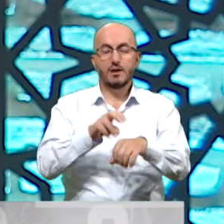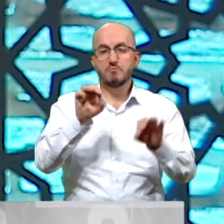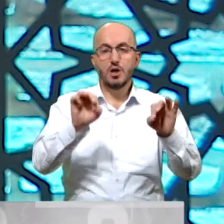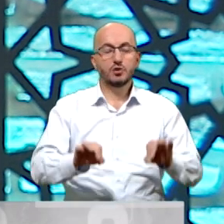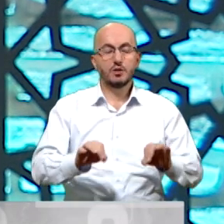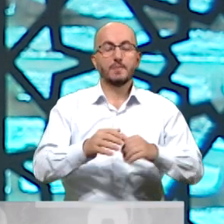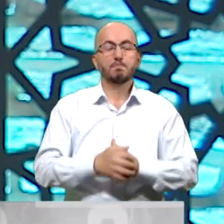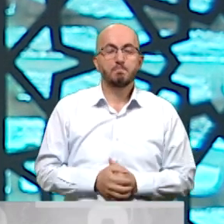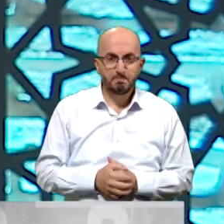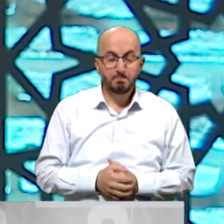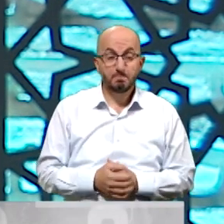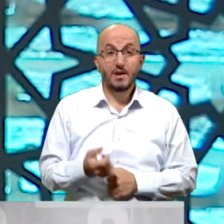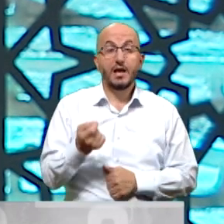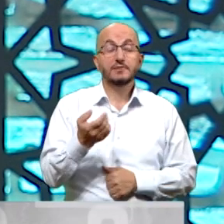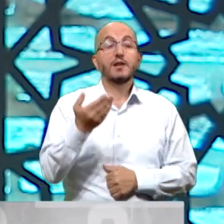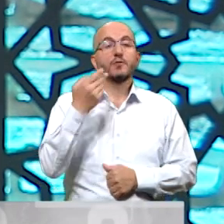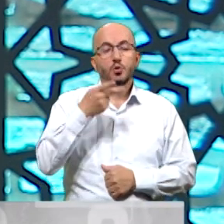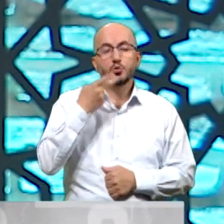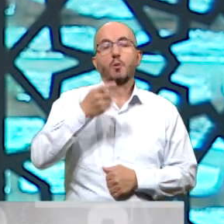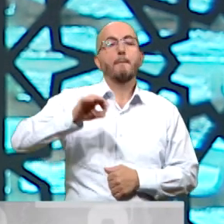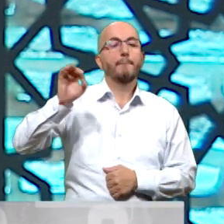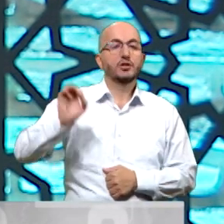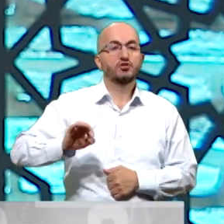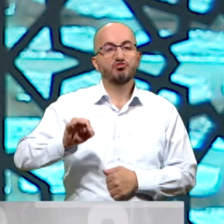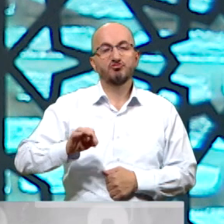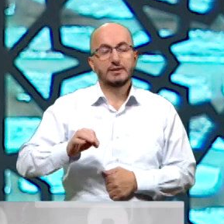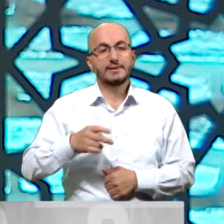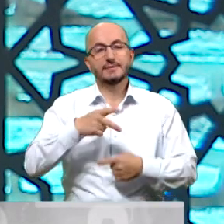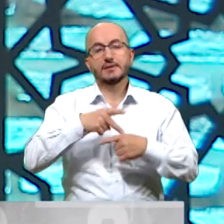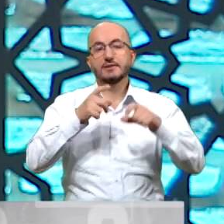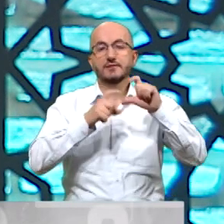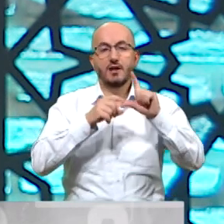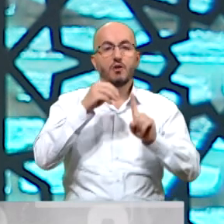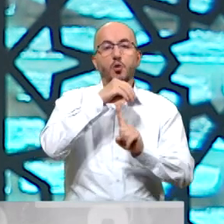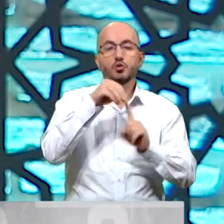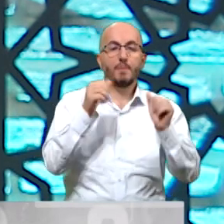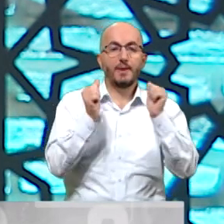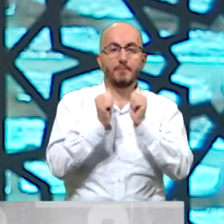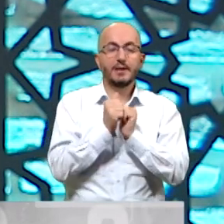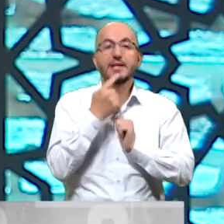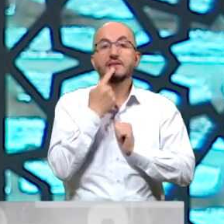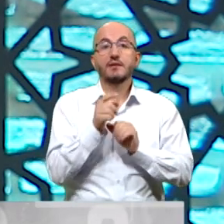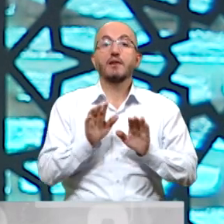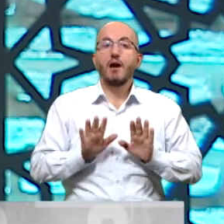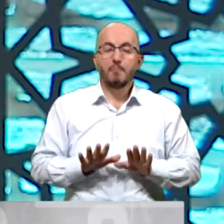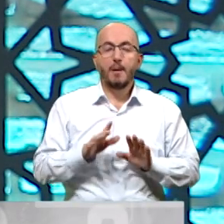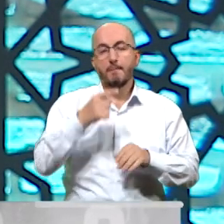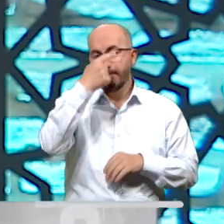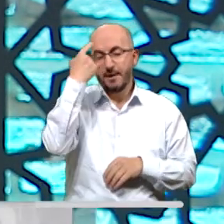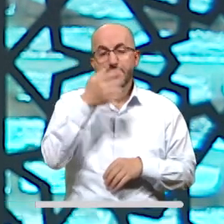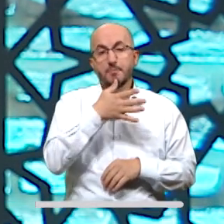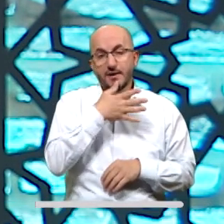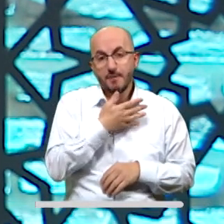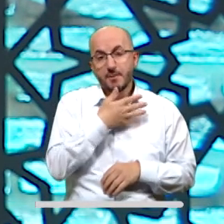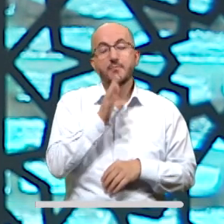başlayalım yayınımıza. Az evvel sözün başında Zeki Sayar hocamla birlikteyiz dedik ama belki bilenler var,